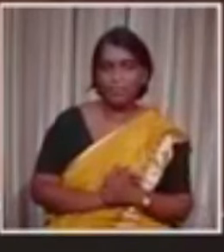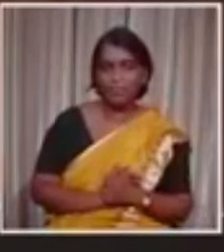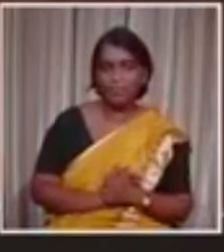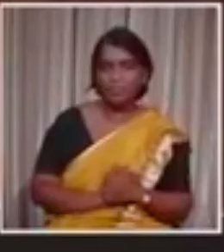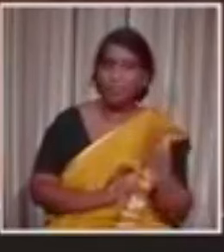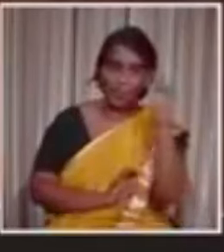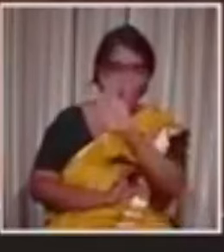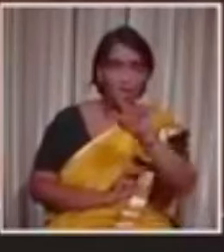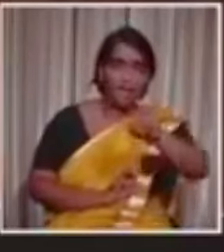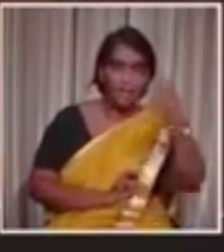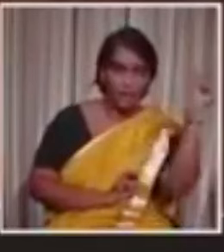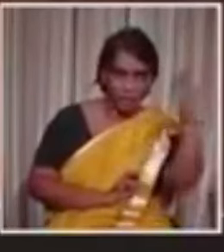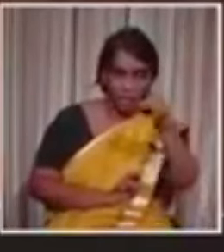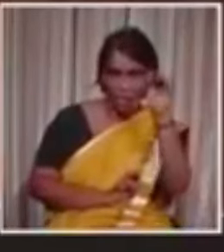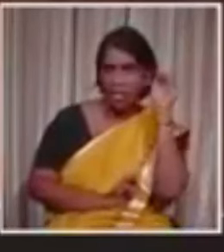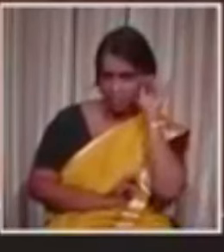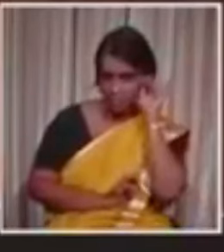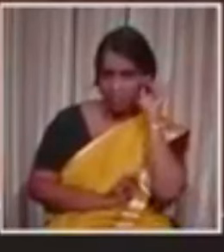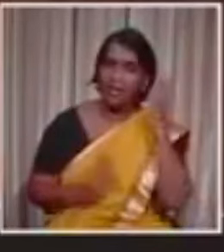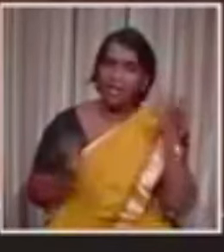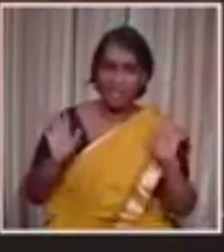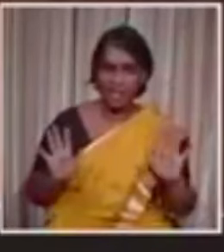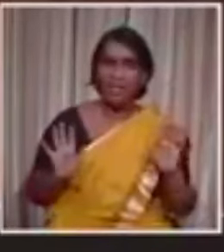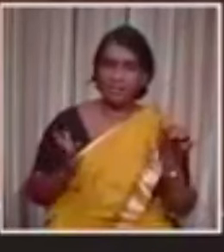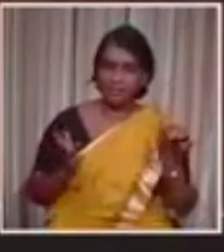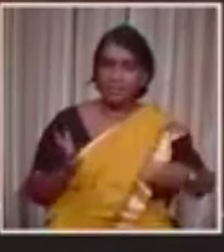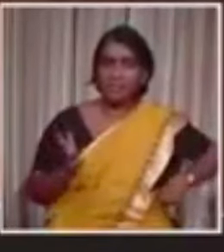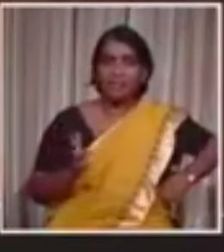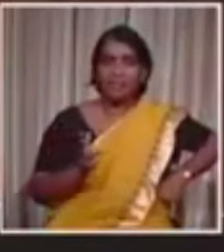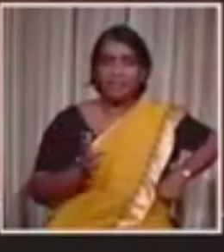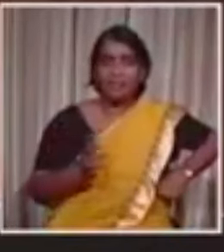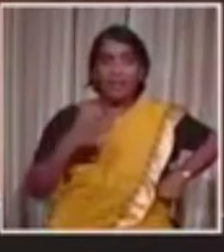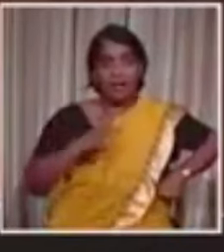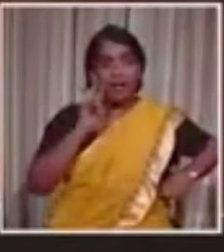කිව්වත් වෙන කෙනෙකුට කියනකොට එතුමාට ඇහිලා. ඒත් ඇතිනේ, ඒත් රනිල්ගේ හඬ.